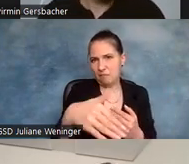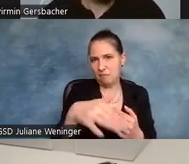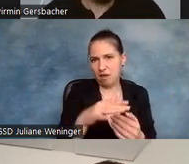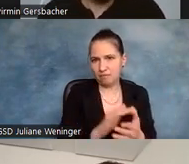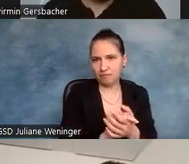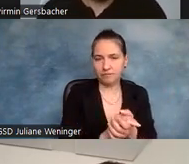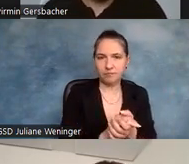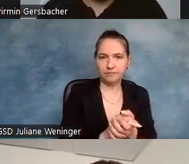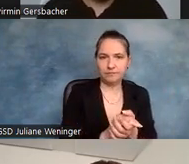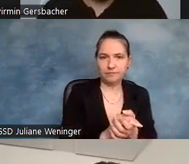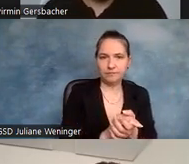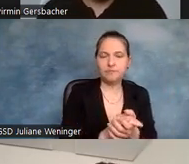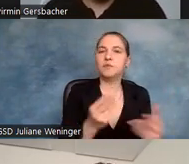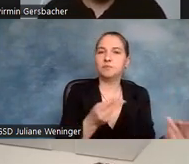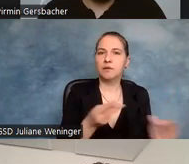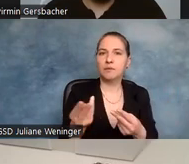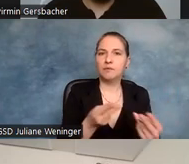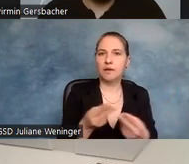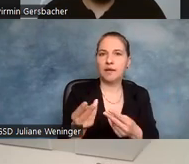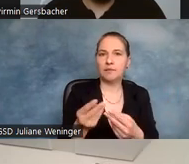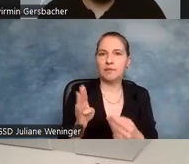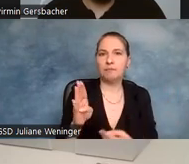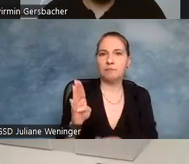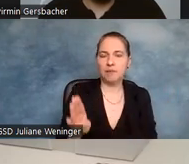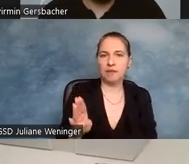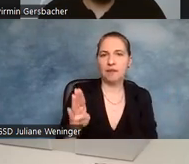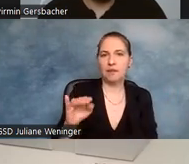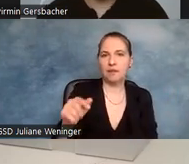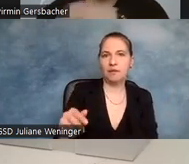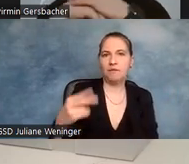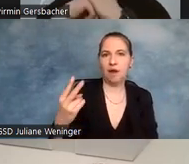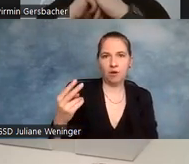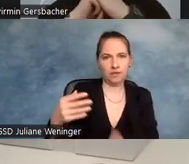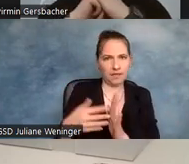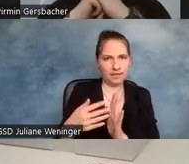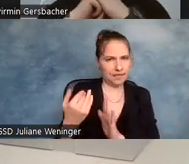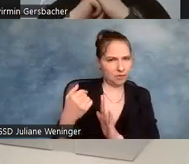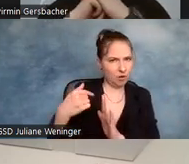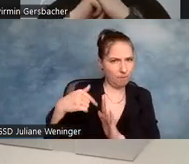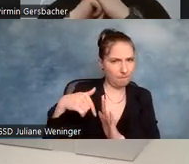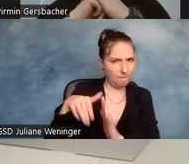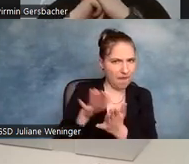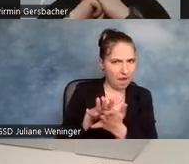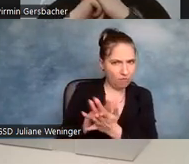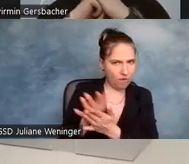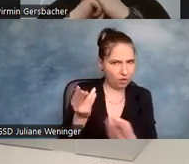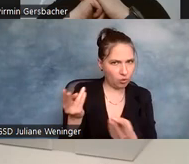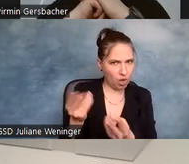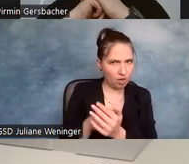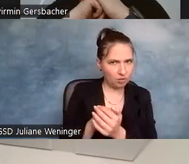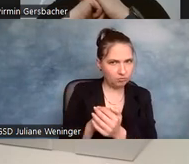heißt, wenn man es jetzt vergleicht mit dem BitV-Test, der ist ja aufwendiger. Wie viel wird man da ungefähr im Vergleich